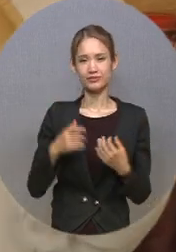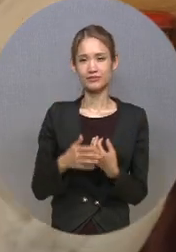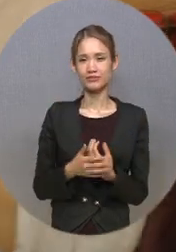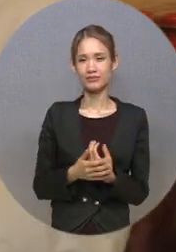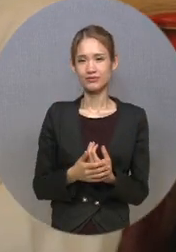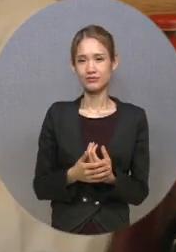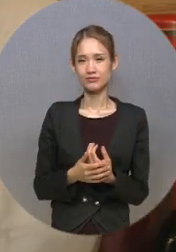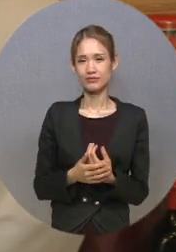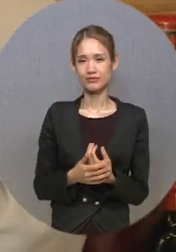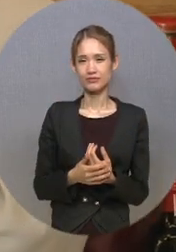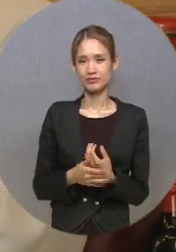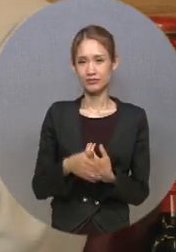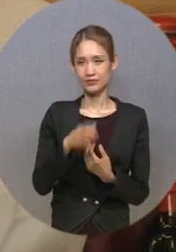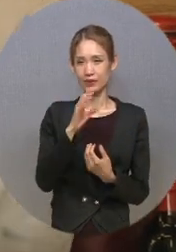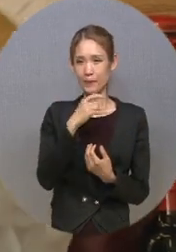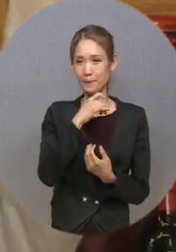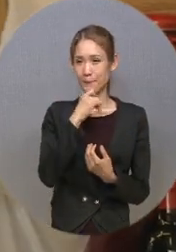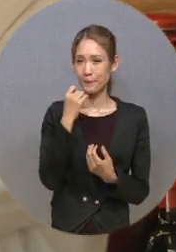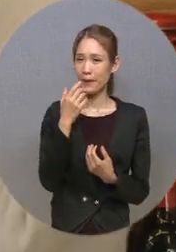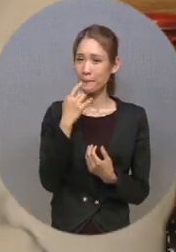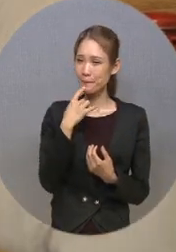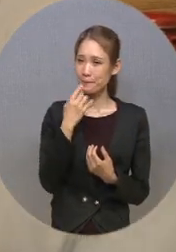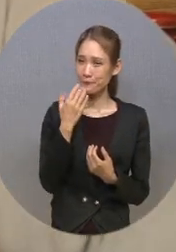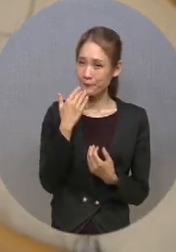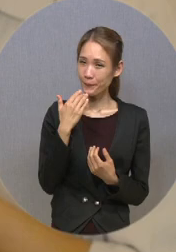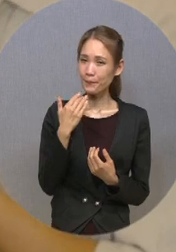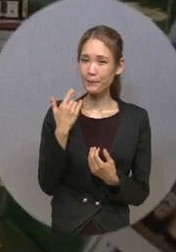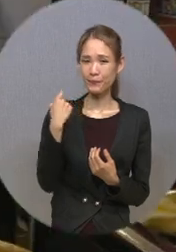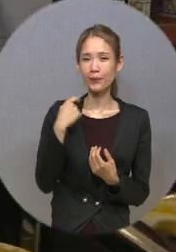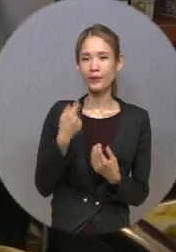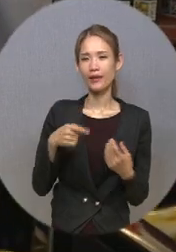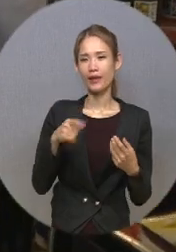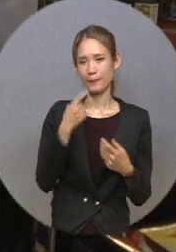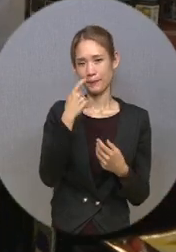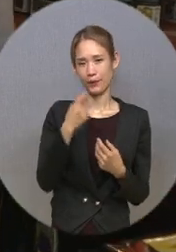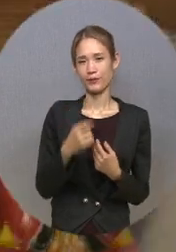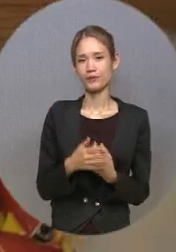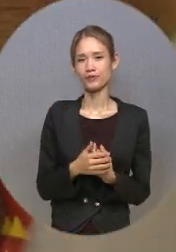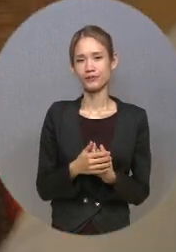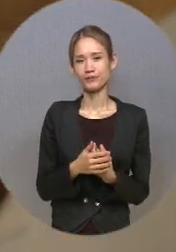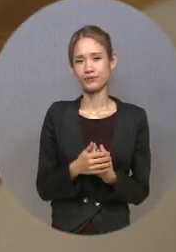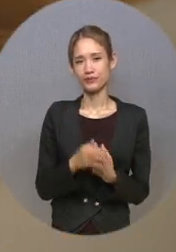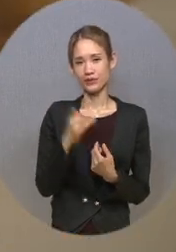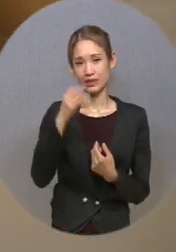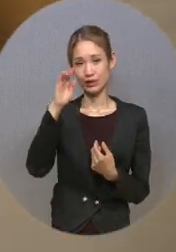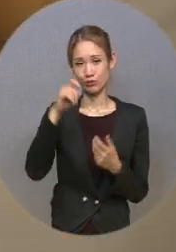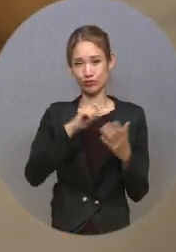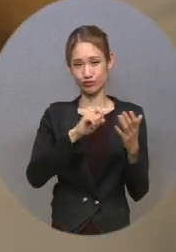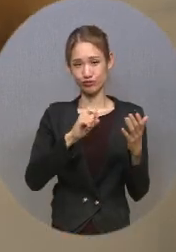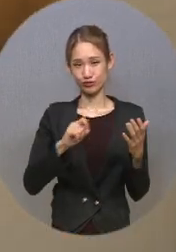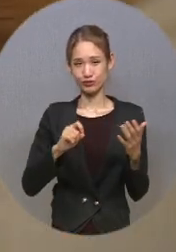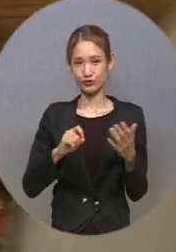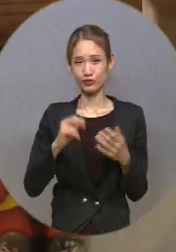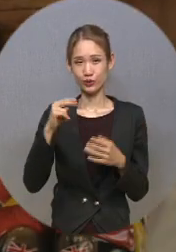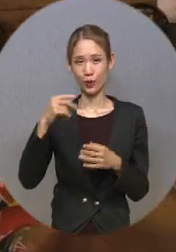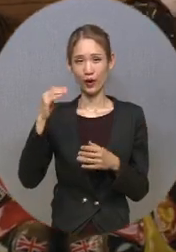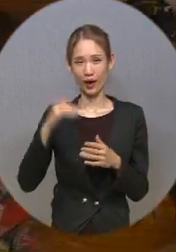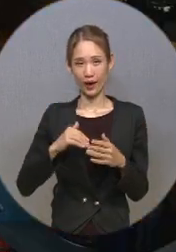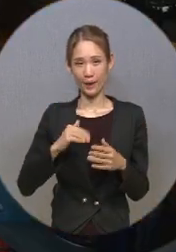이제 맥주의 맛만 느끼는 게 아니라 그 멋까지 같이 마시잖아요. 리뷰가 적혀 있는데요? 일단 너무 맛있고 도수도 약해서 마시기